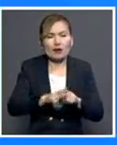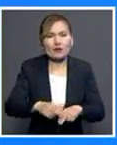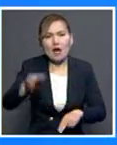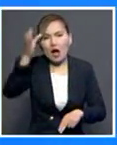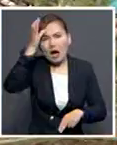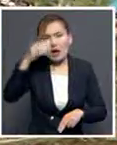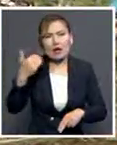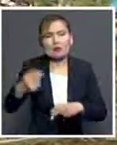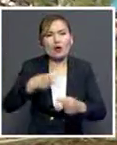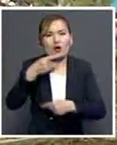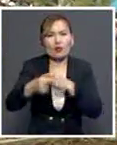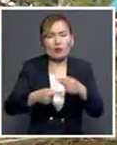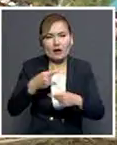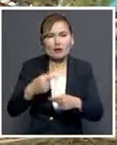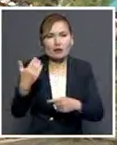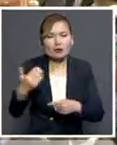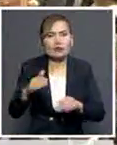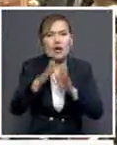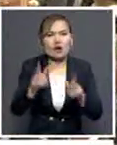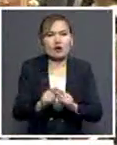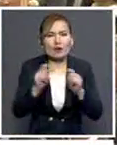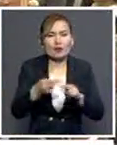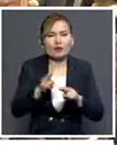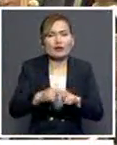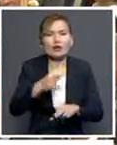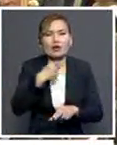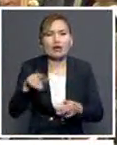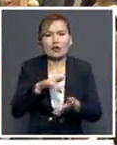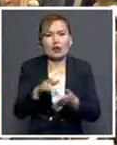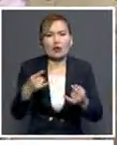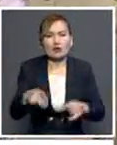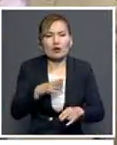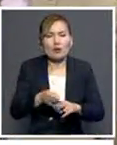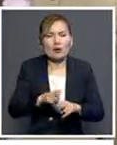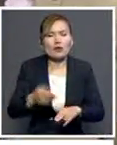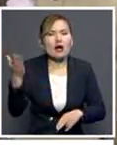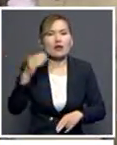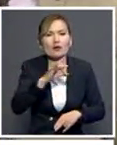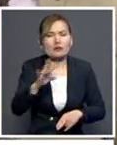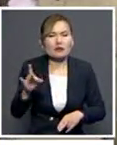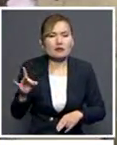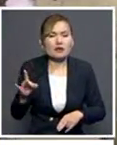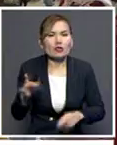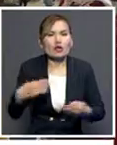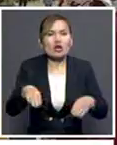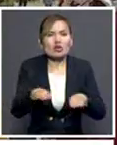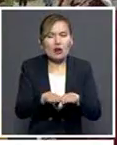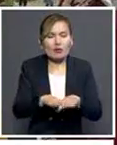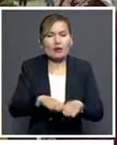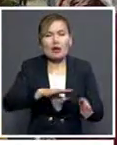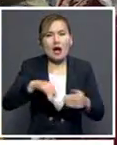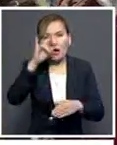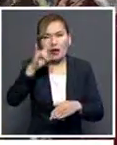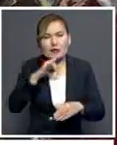ғалымның ұрпақтары орнатты. Мұхтар Арын Жетісу өңірінің төл перзенті, ол кеңестік кезеңде жабылып қалған қазақ мектептерін ел тәуелсіздігінің